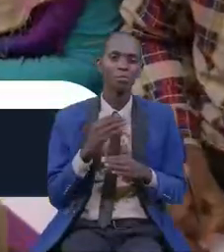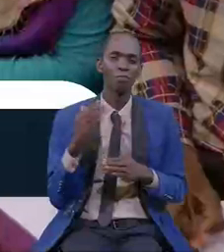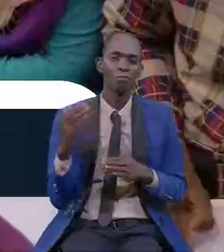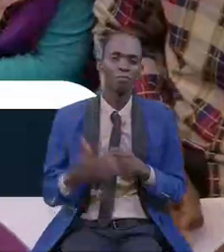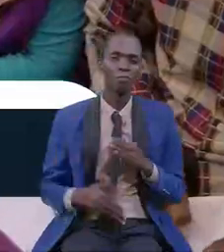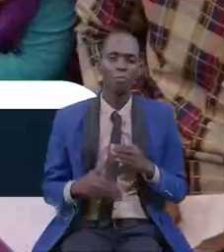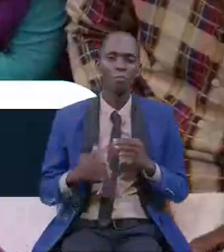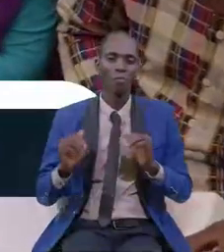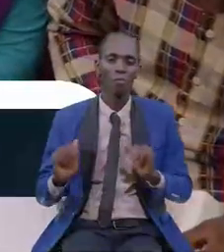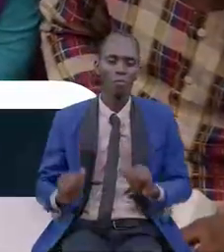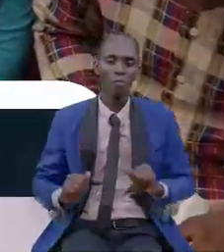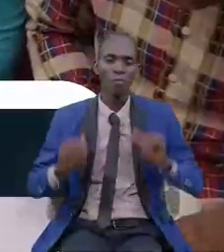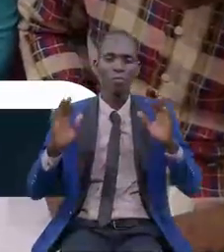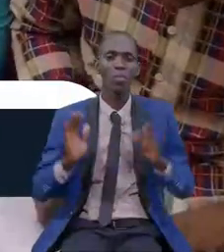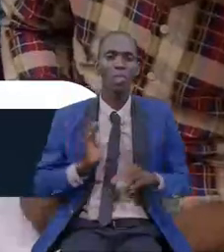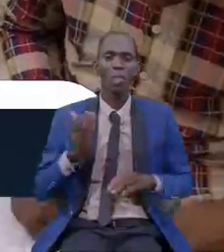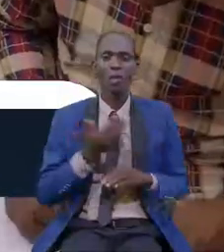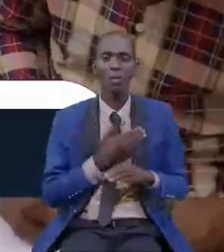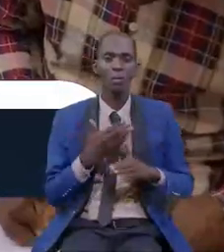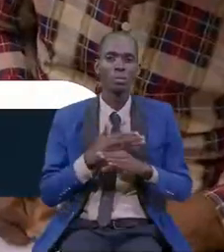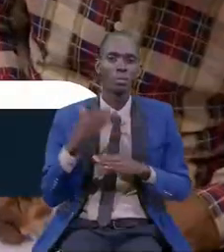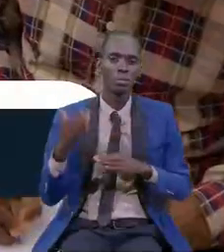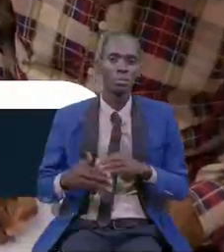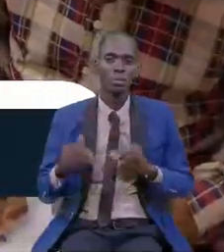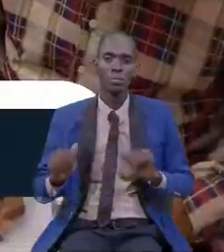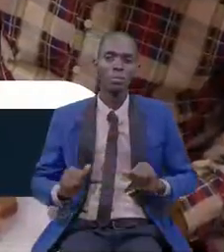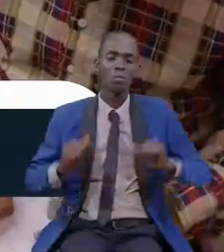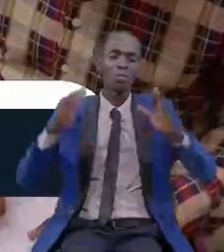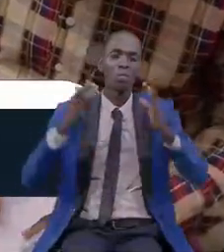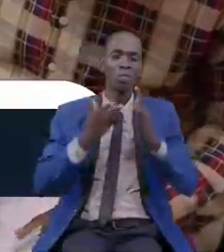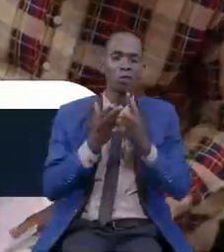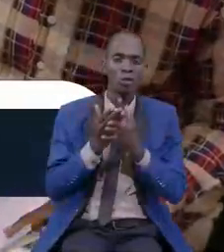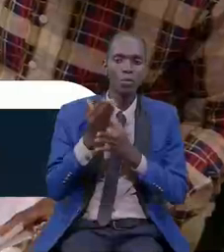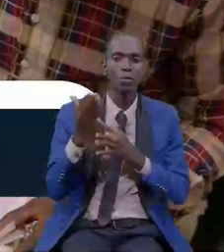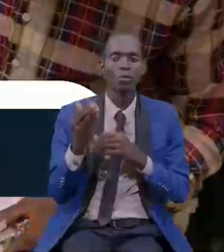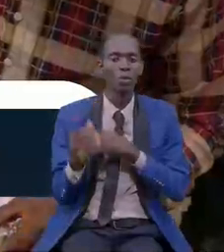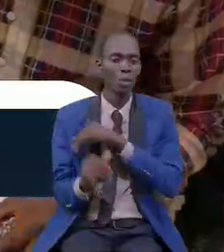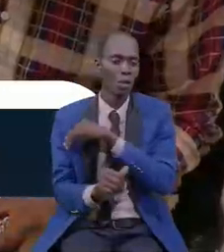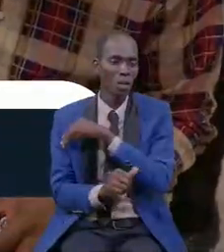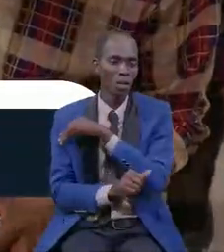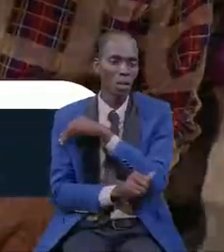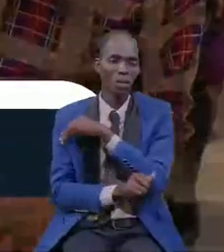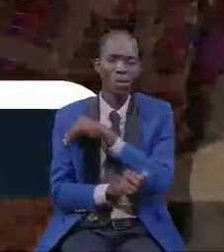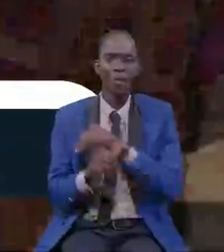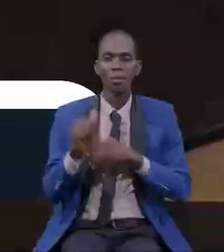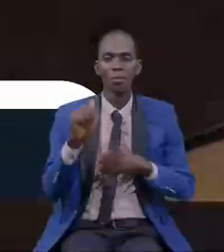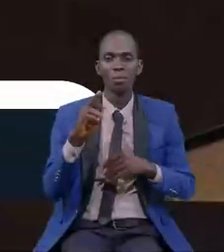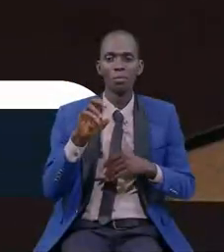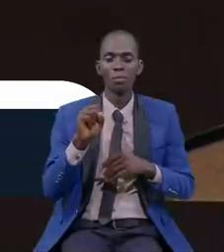entière notre dédicace entière à travers la foi distincte